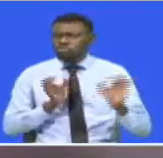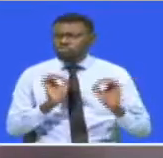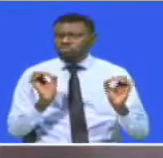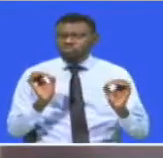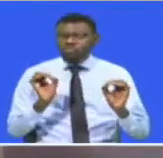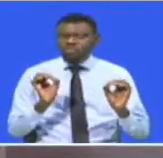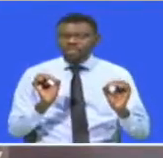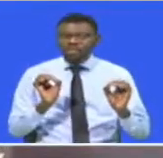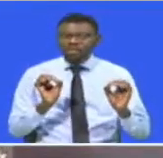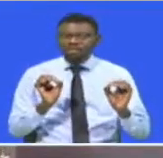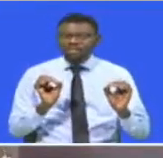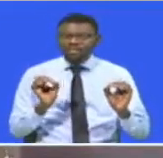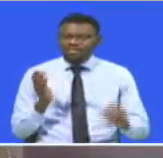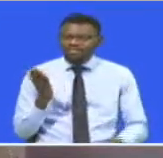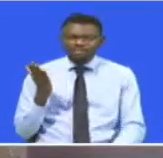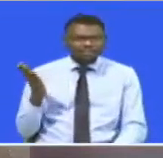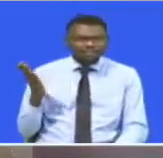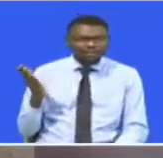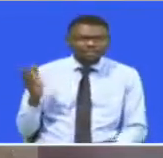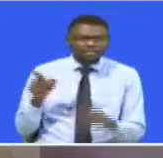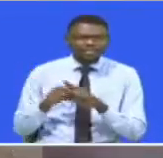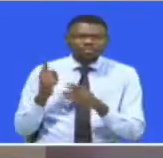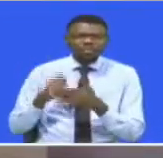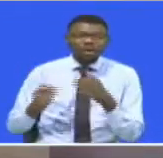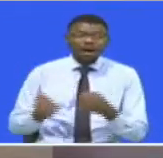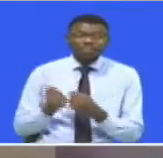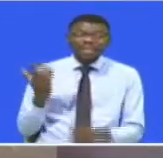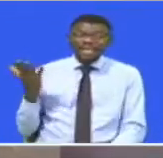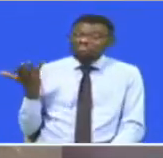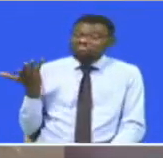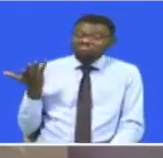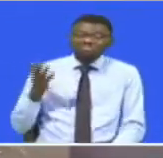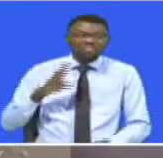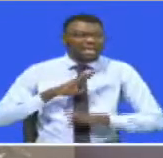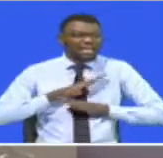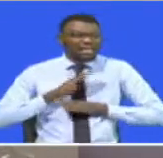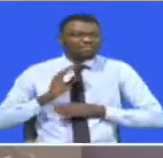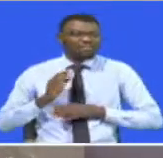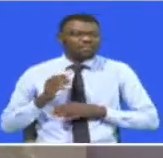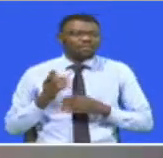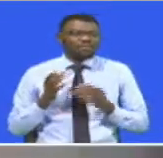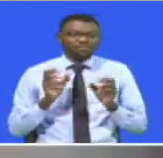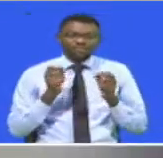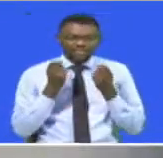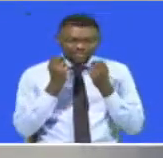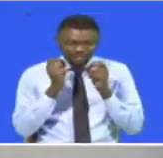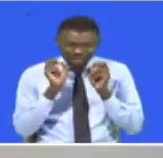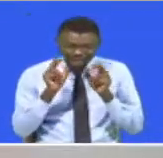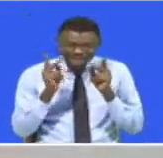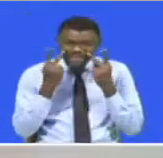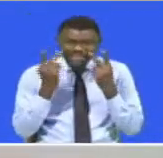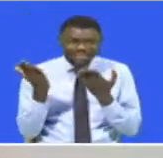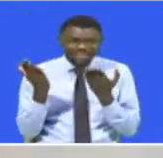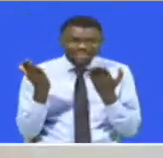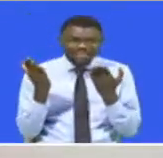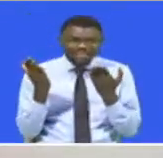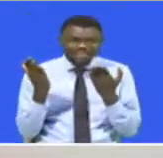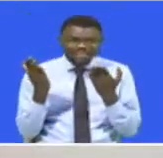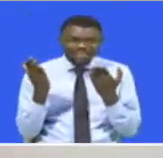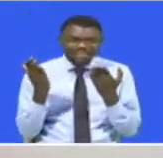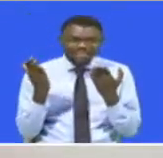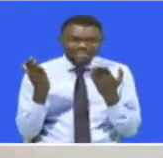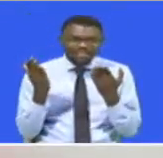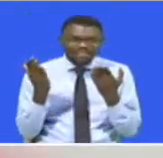Hayo ya vipetipeti vya pereveti ni nafuu. Tuingie vijiweni. Nani huyo? Ndio hizo